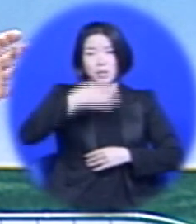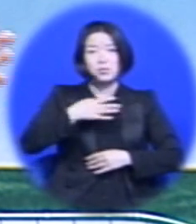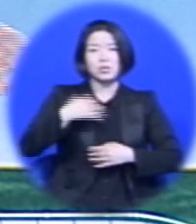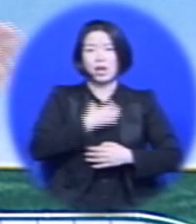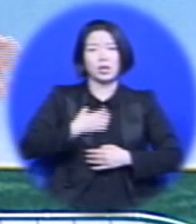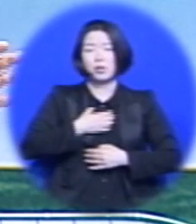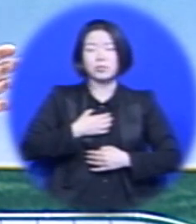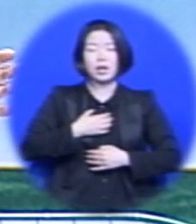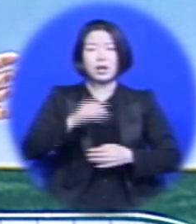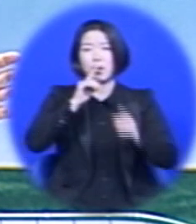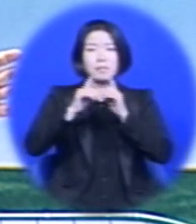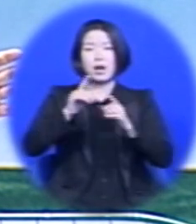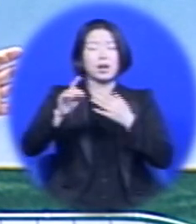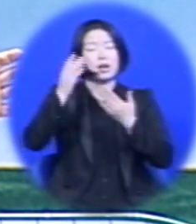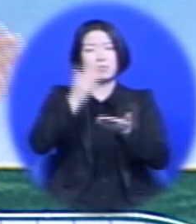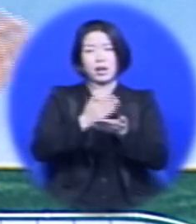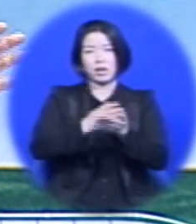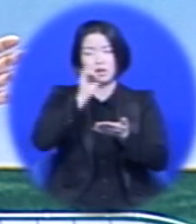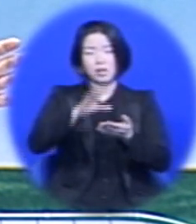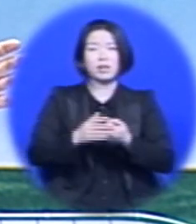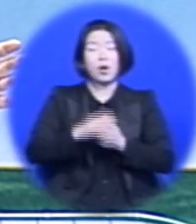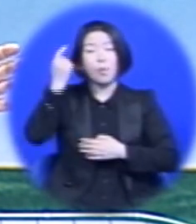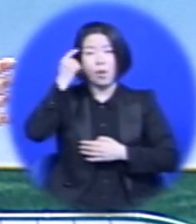괴롭다 이렇게 말하면 안 됩니다